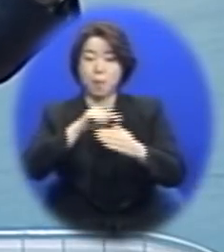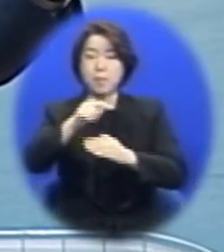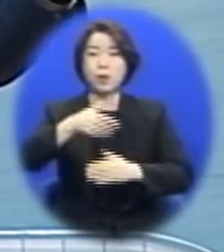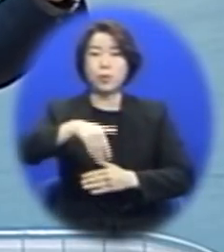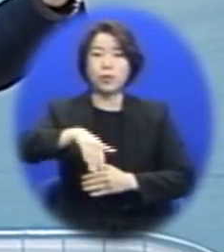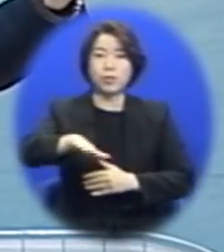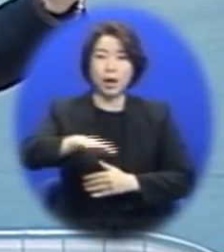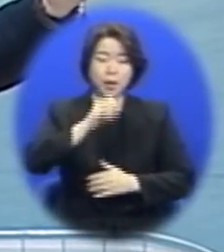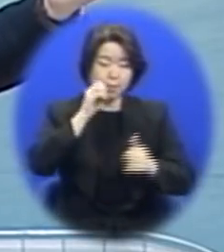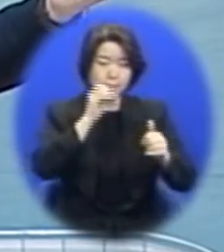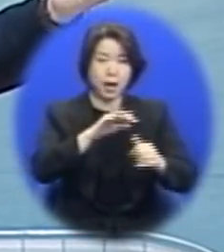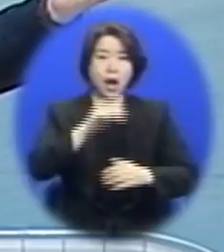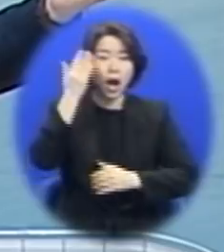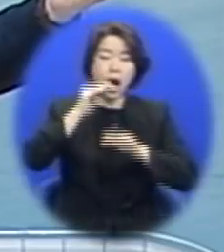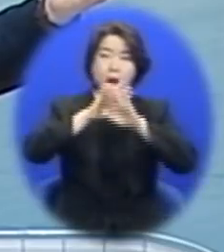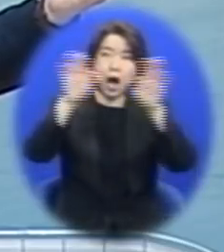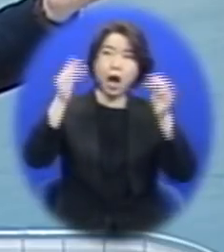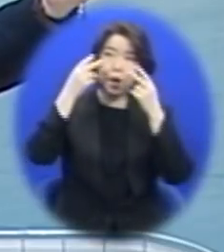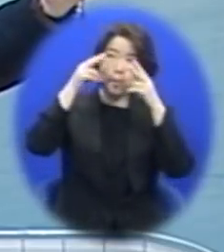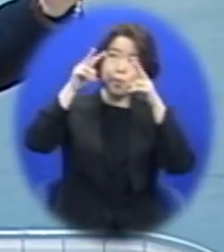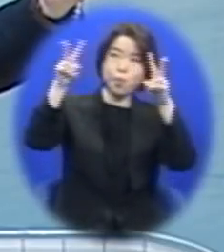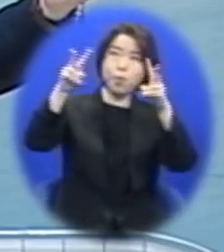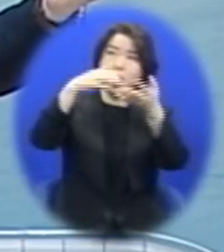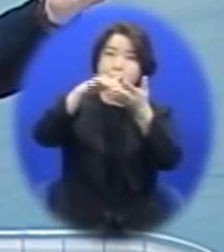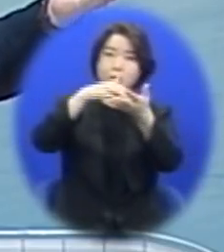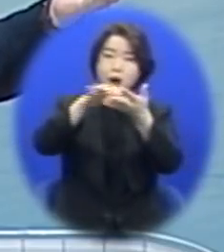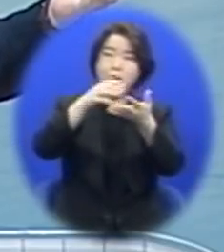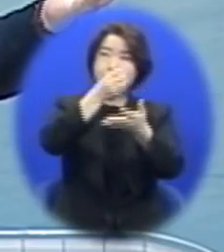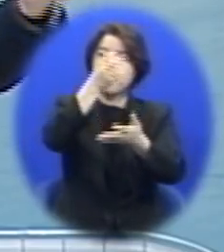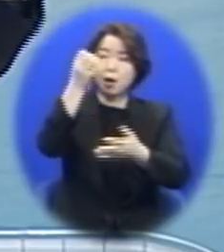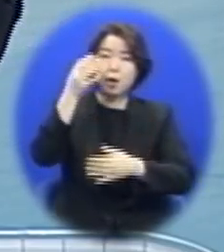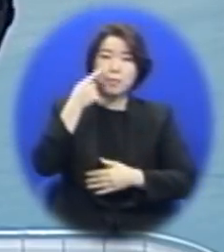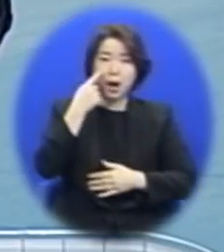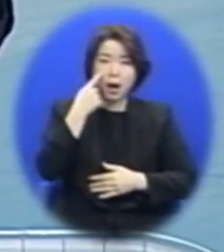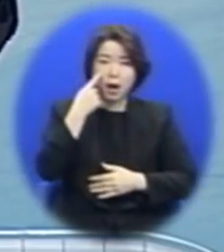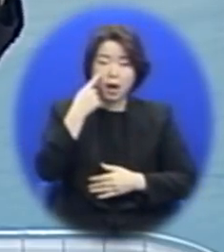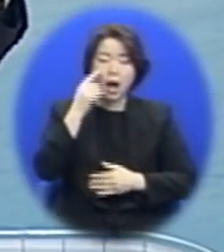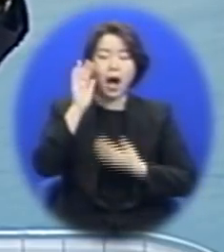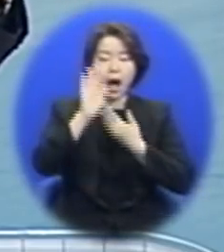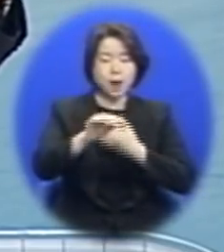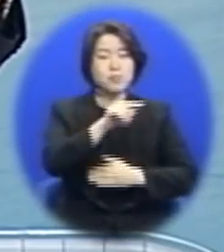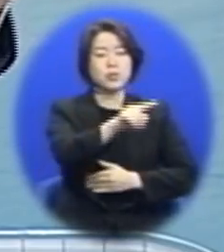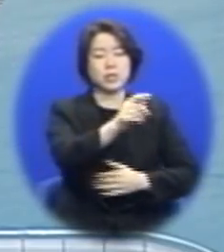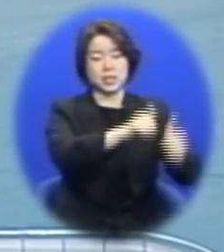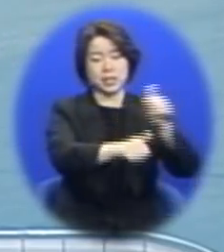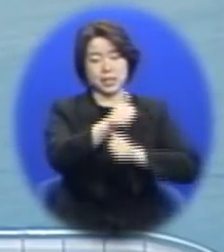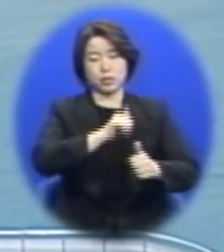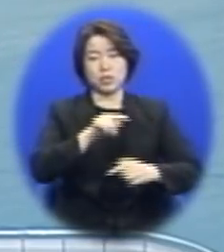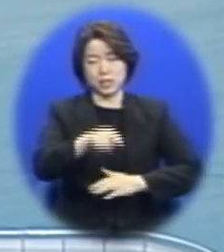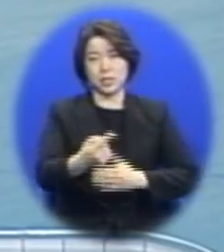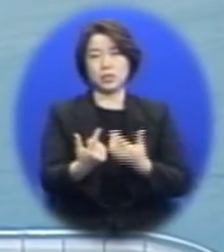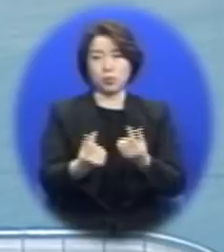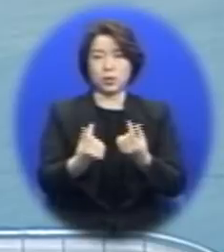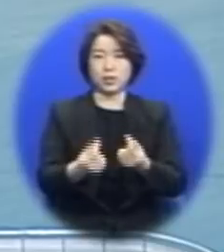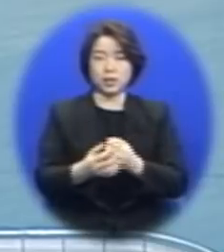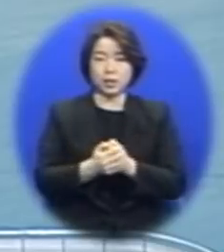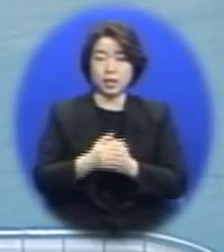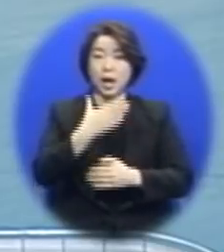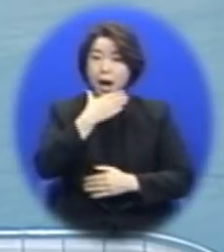뭇 별을 셀 수 있나 보라. 또 그에게 이르시되 내 자손이 이와 같으리라. 아브라함의